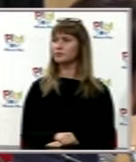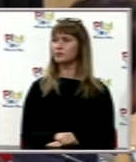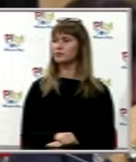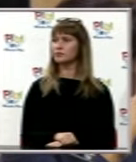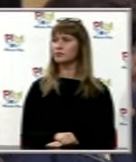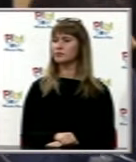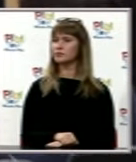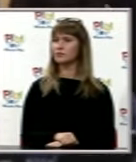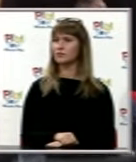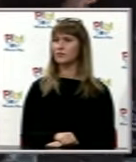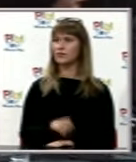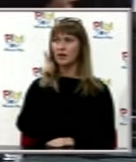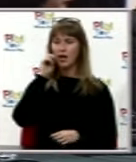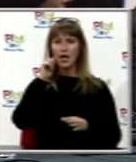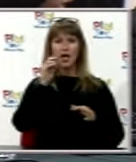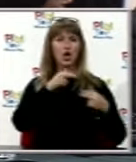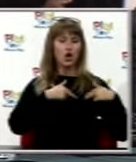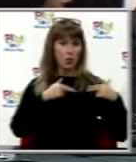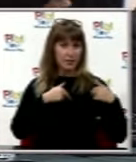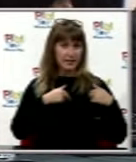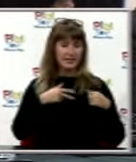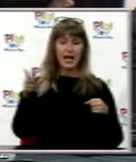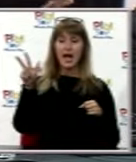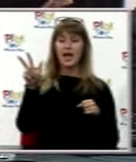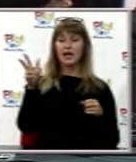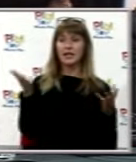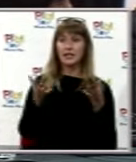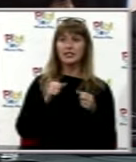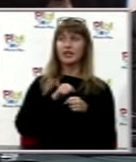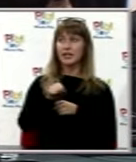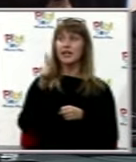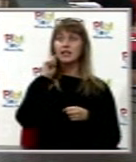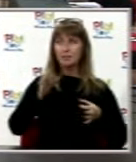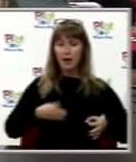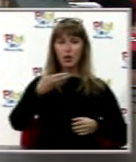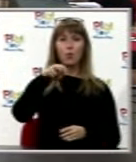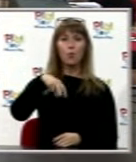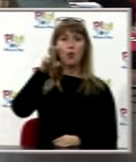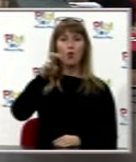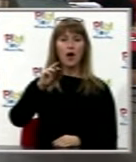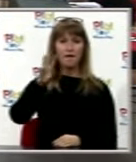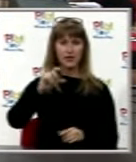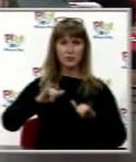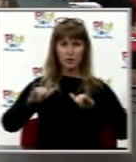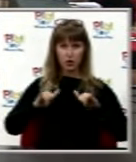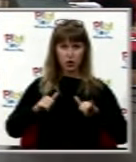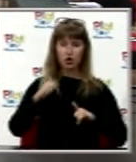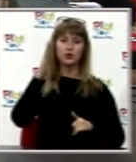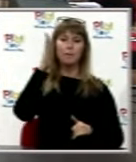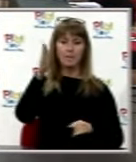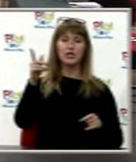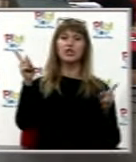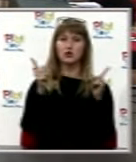że komisja ma zaplanowane kolejne zresztą w tej sprawie posiedzenie. Jeżeli ta tematyka nie dotyczy kwestii, które